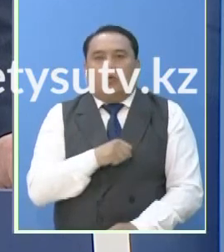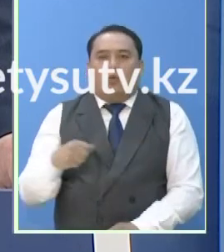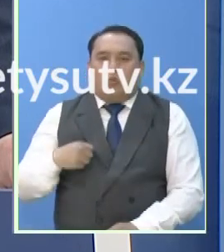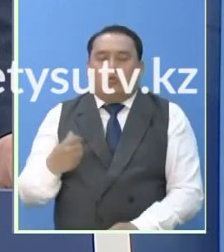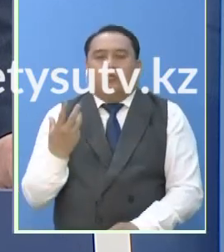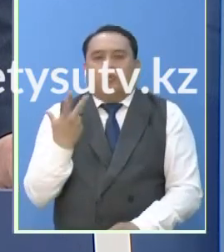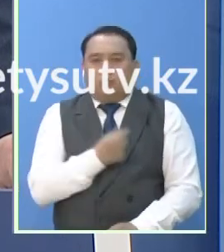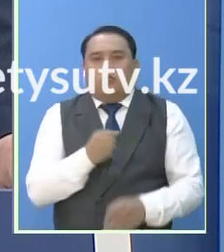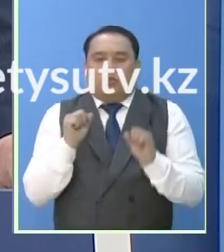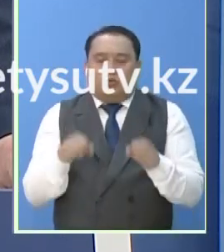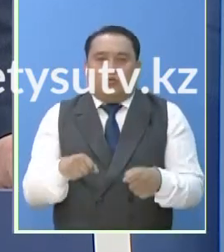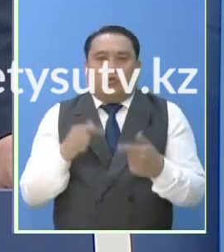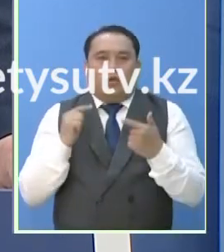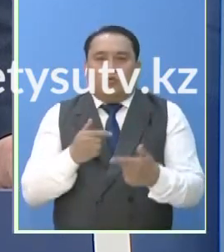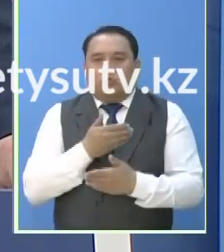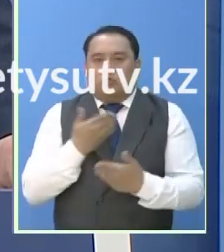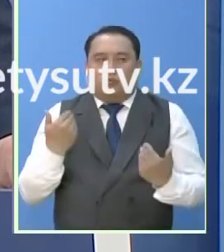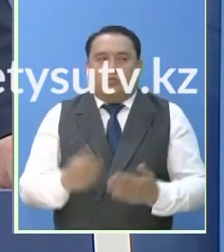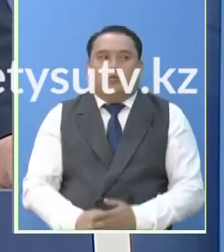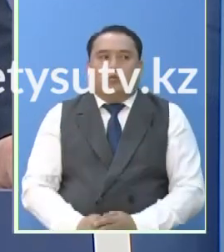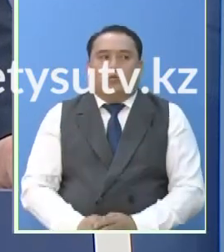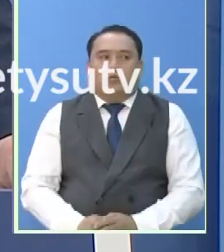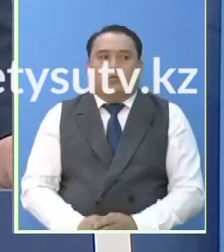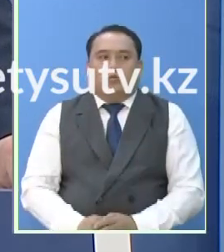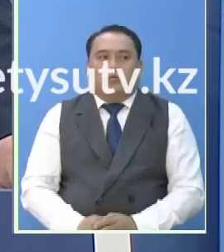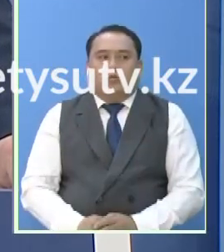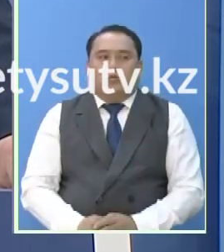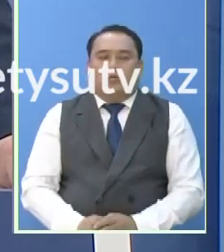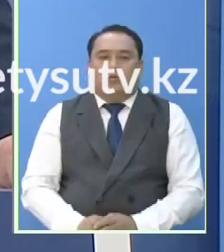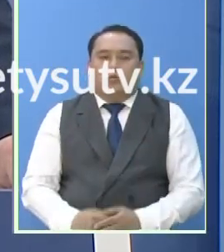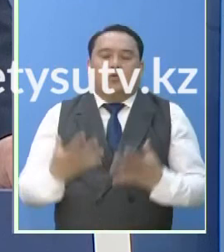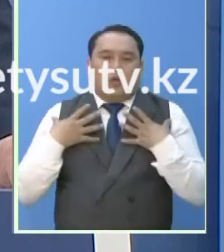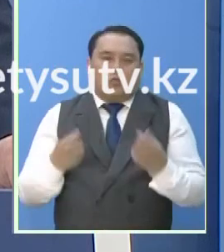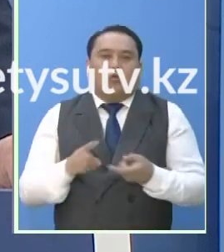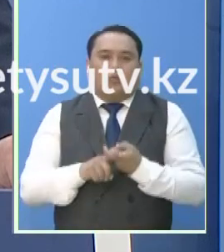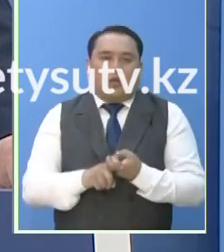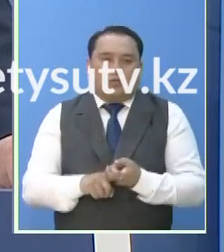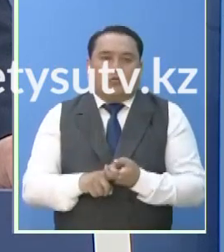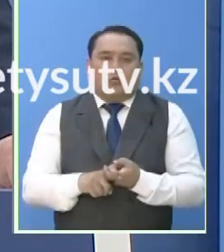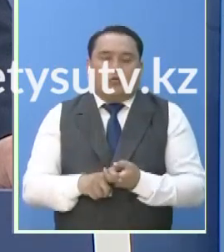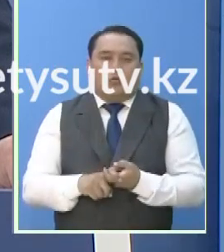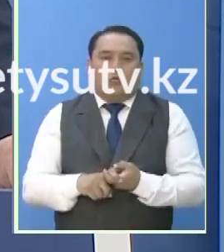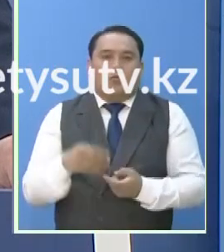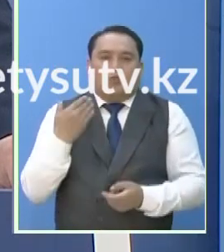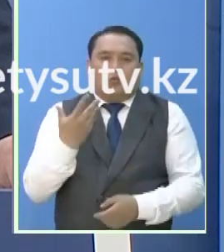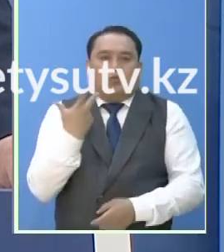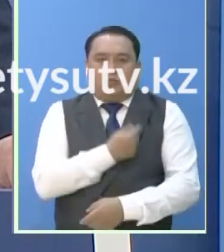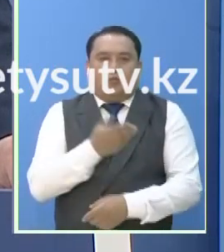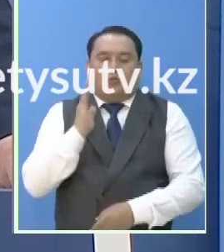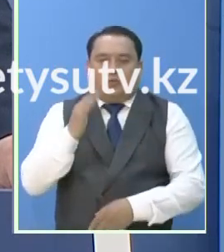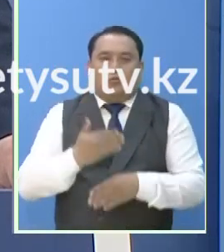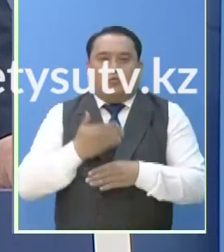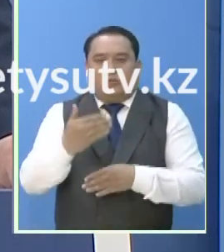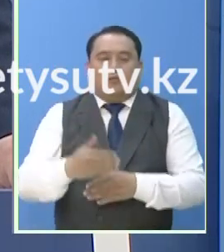барып жатса, оған ешқандай тағы да айтатыным, оған жаңағы бірінші денсаулығына қарап, жаңа дәрігеріне бәрінен өткеннен кейін